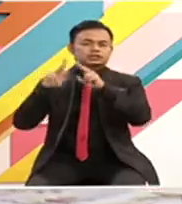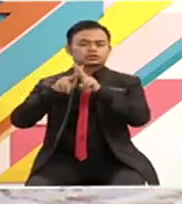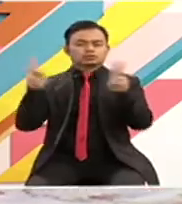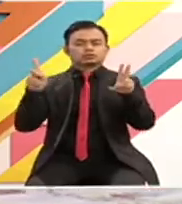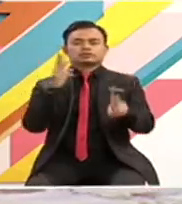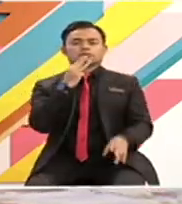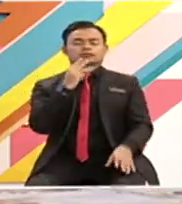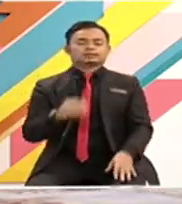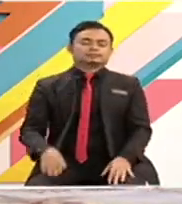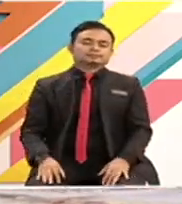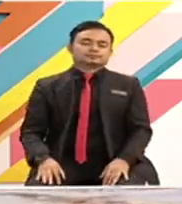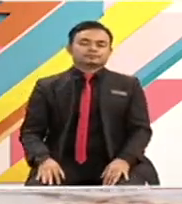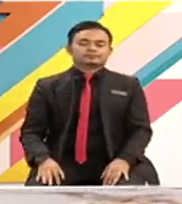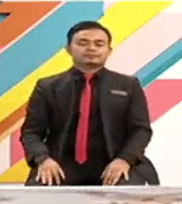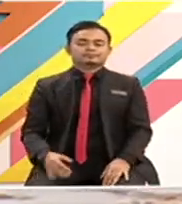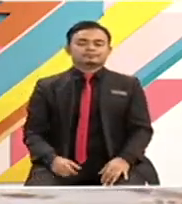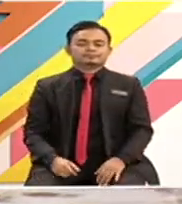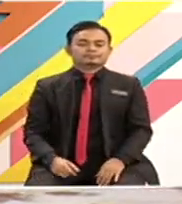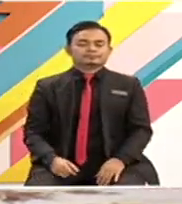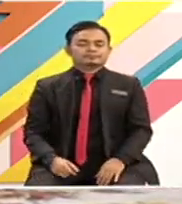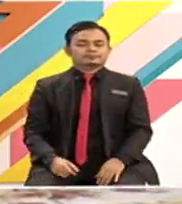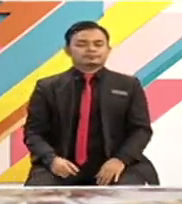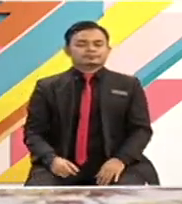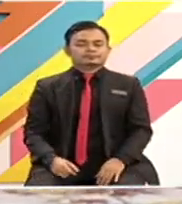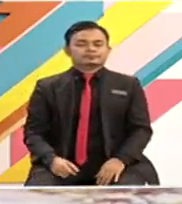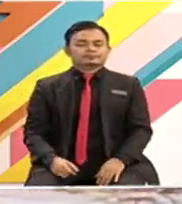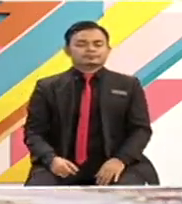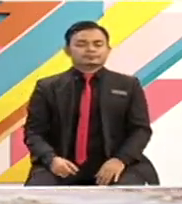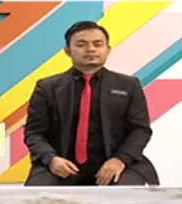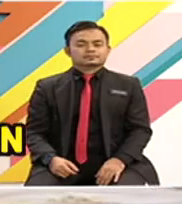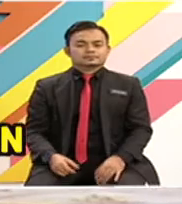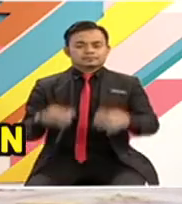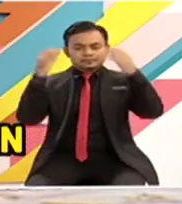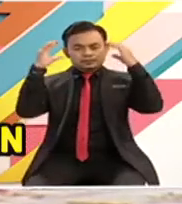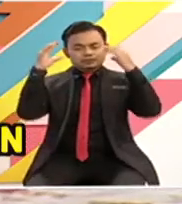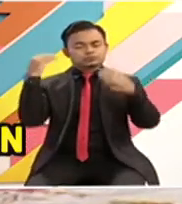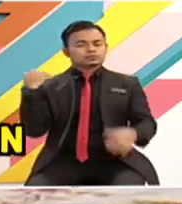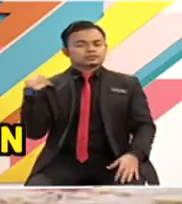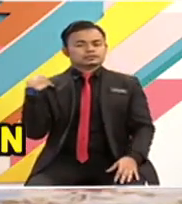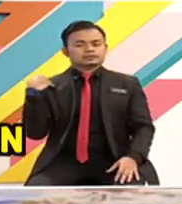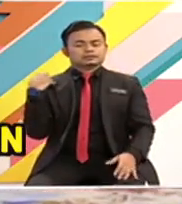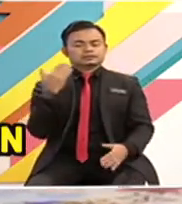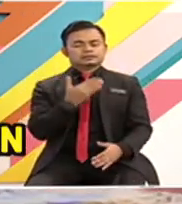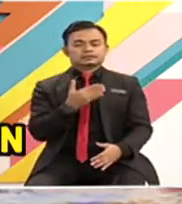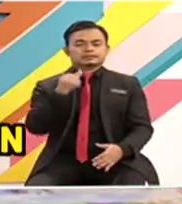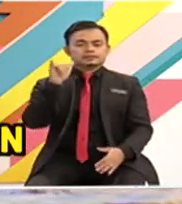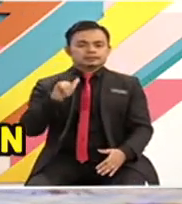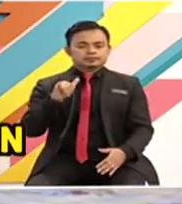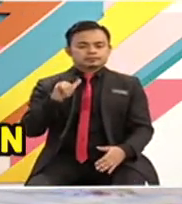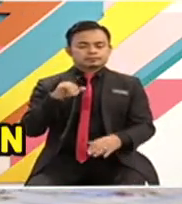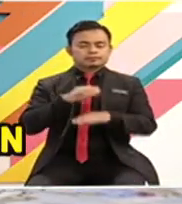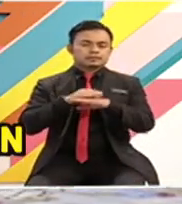apa terhasil ok-jek gua yang Acura disini saya lihat dia banyak menggunakan lingkaran